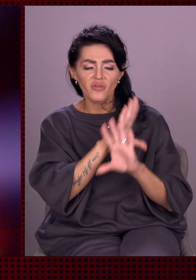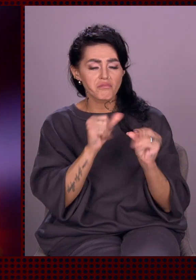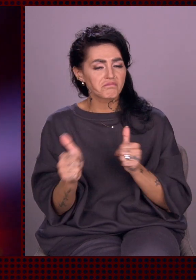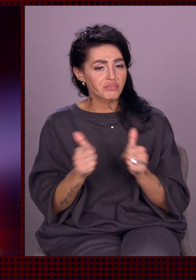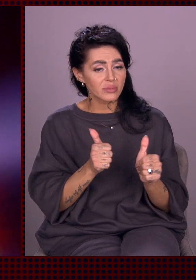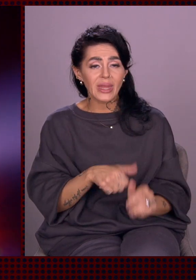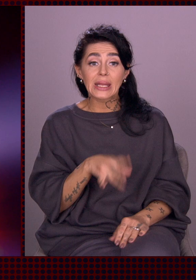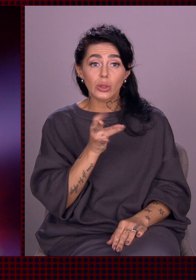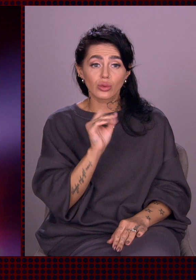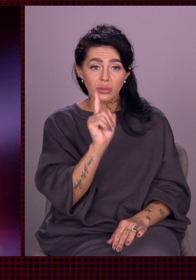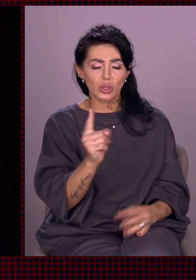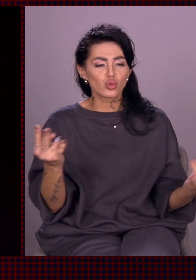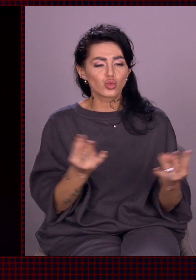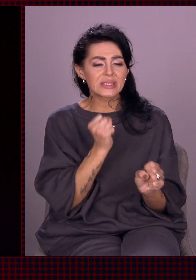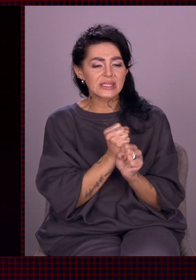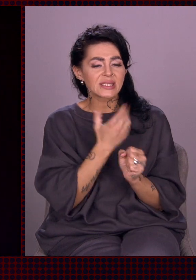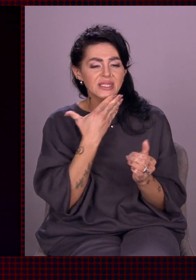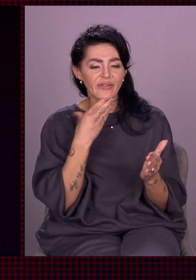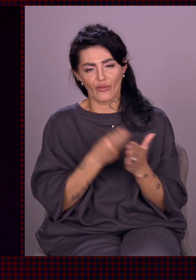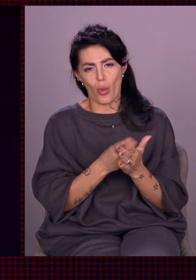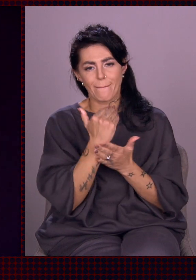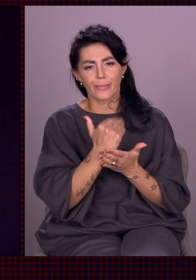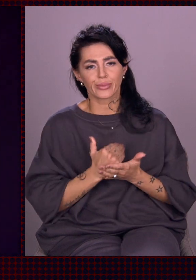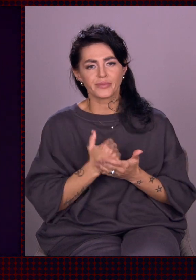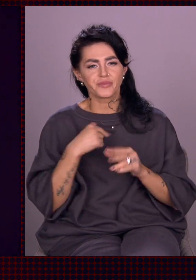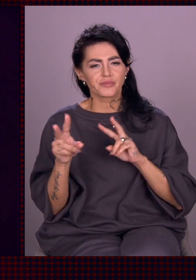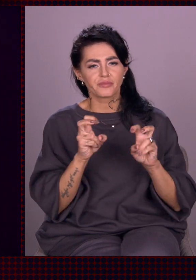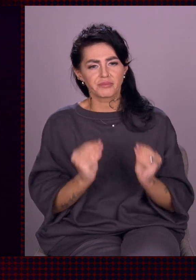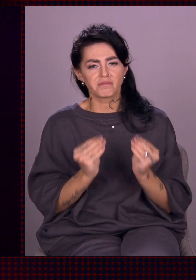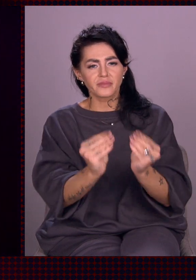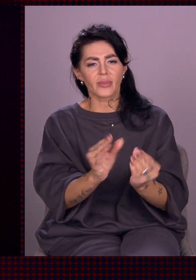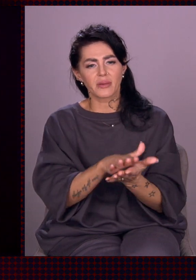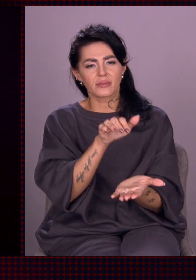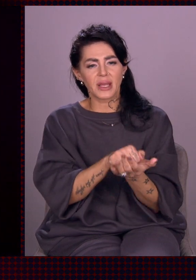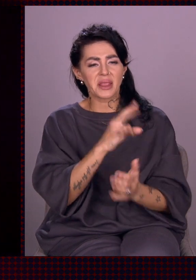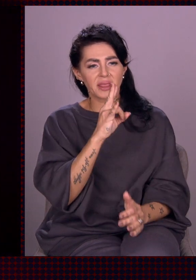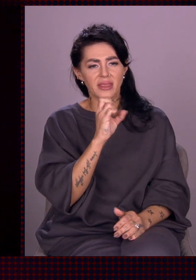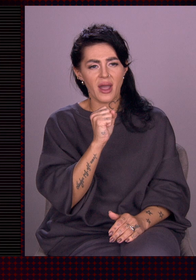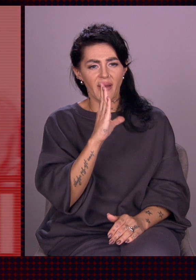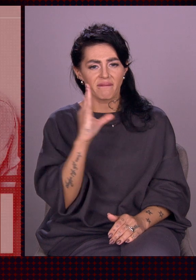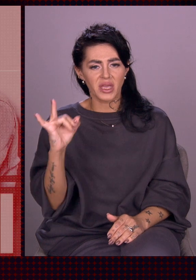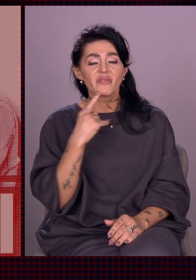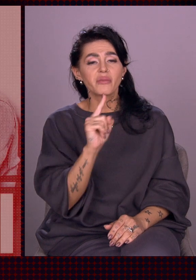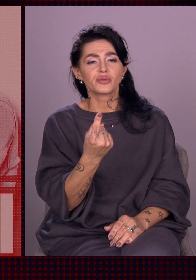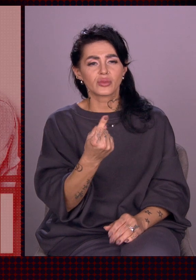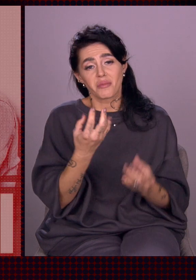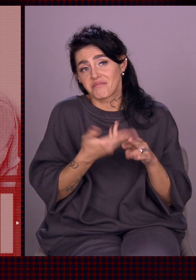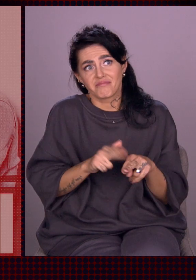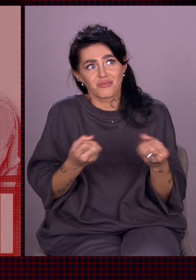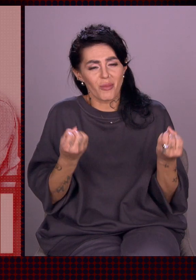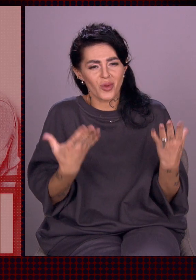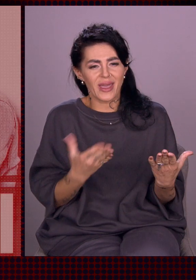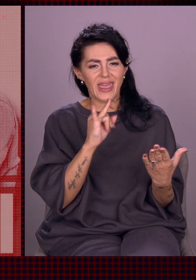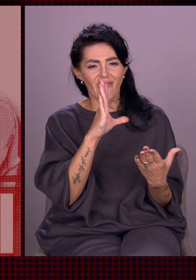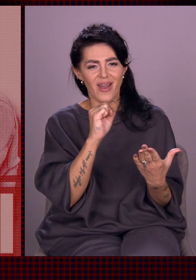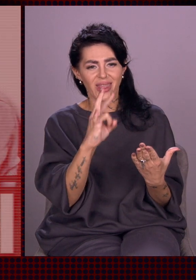але тобі потрібно робити свій продукт». Каже: «Я тобі придумав псевдонім, будеш Наві». А я кажу, чому Наві? Він каже, все дуже просто, Іван тільки